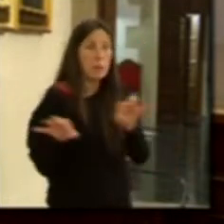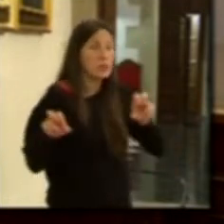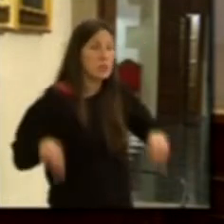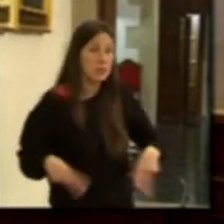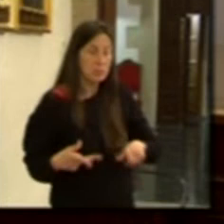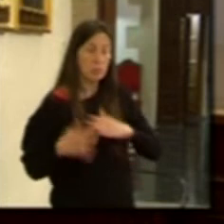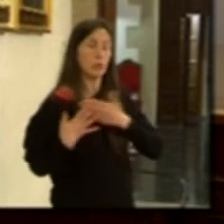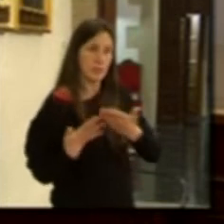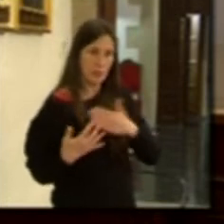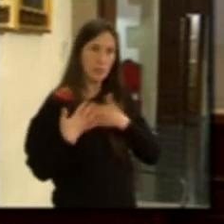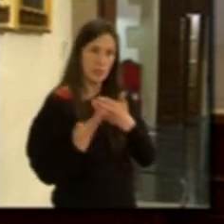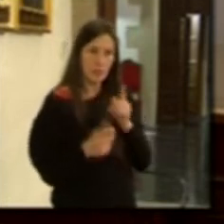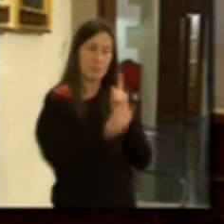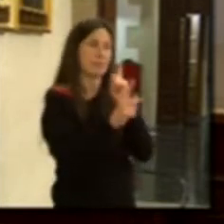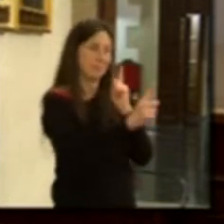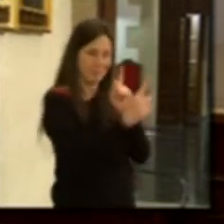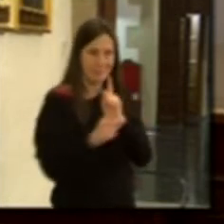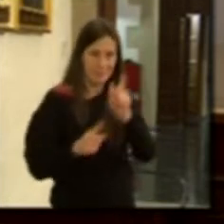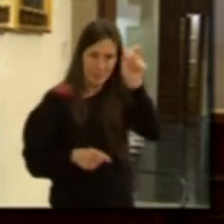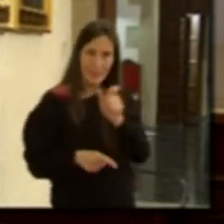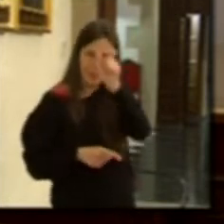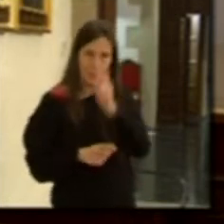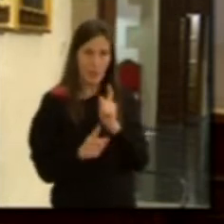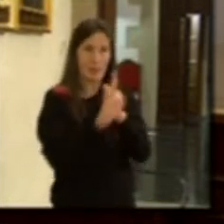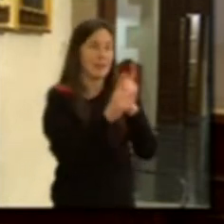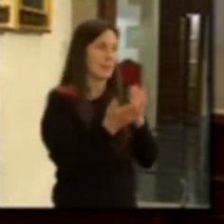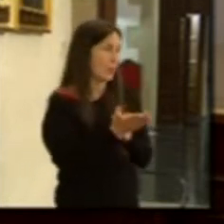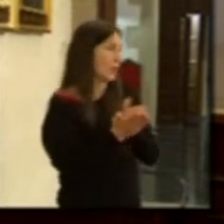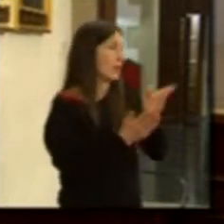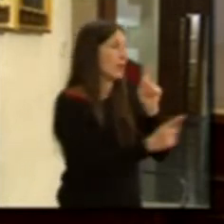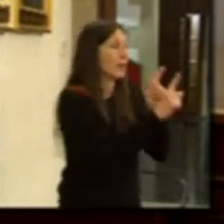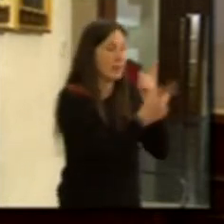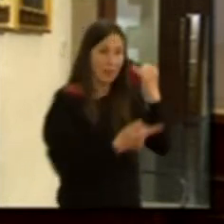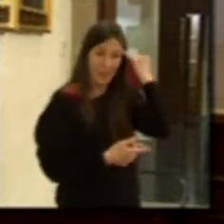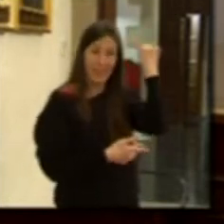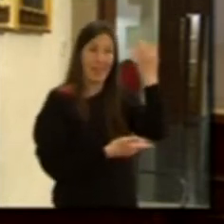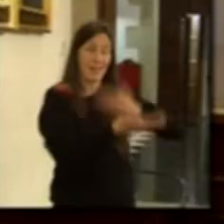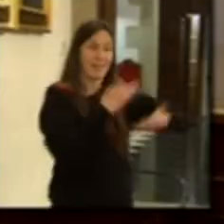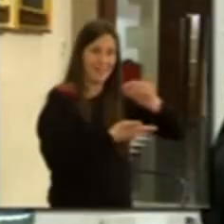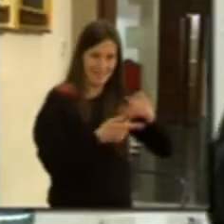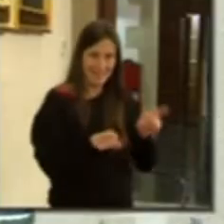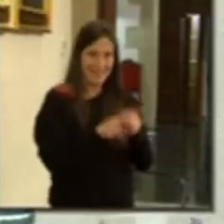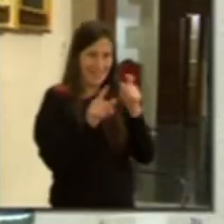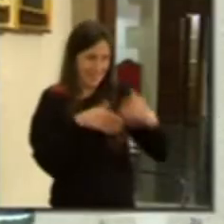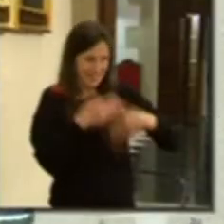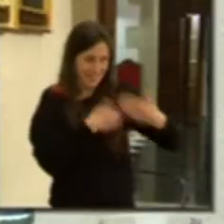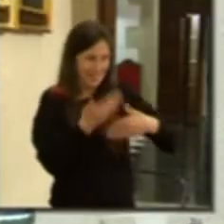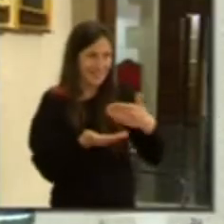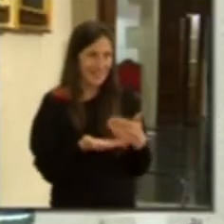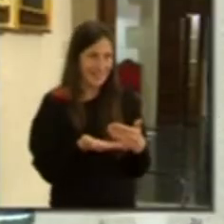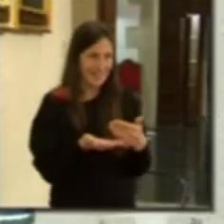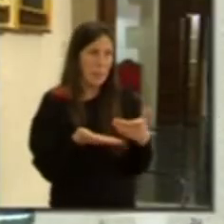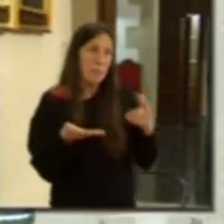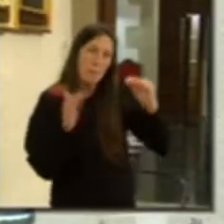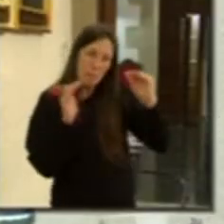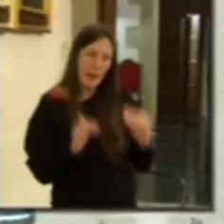trobades espontànies. La pandèmia no ens permet allò de em trobo pel passadís, intercanvio una idea i d'aquí en farem una cosa. Ara tot està més controlat.